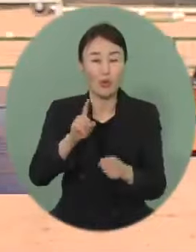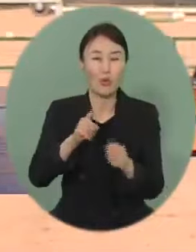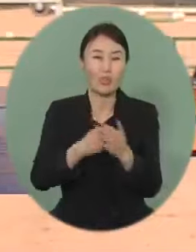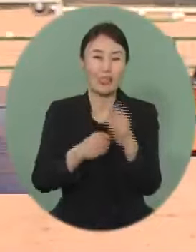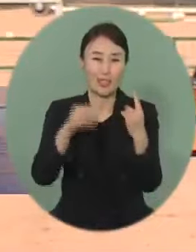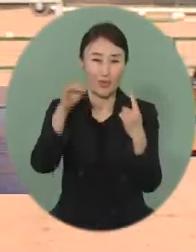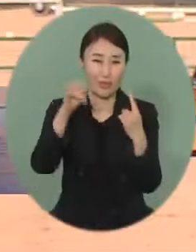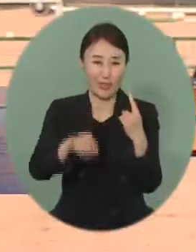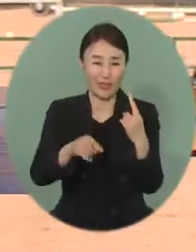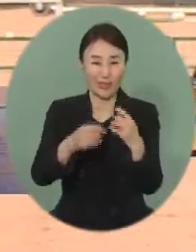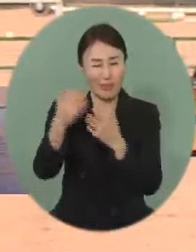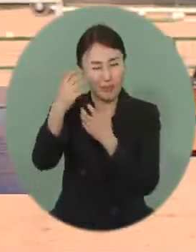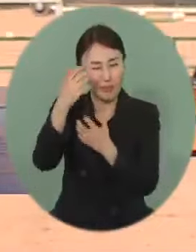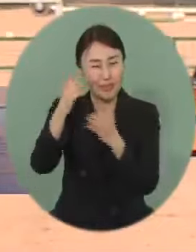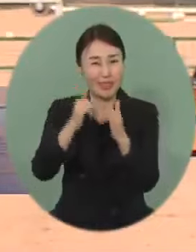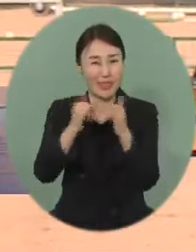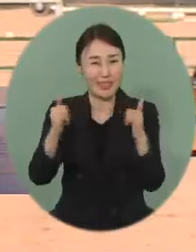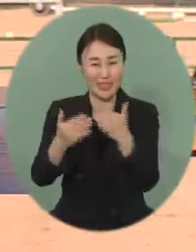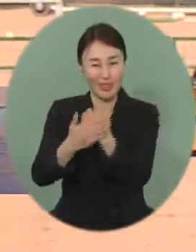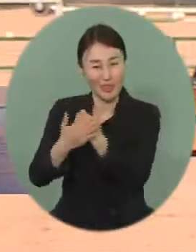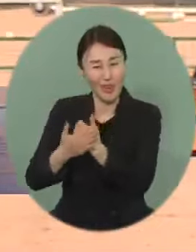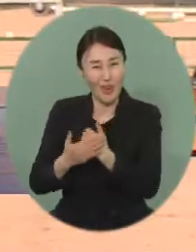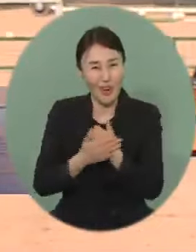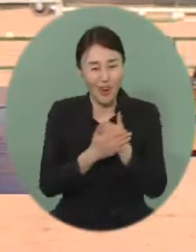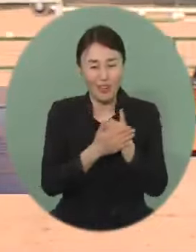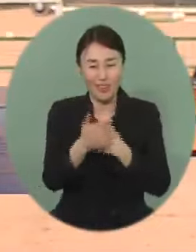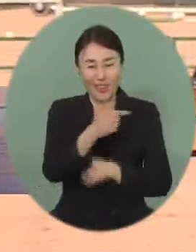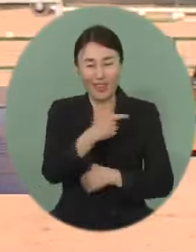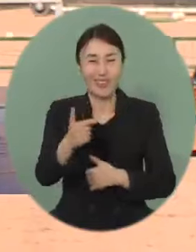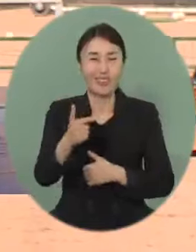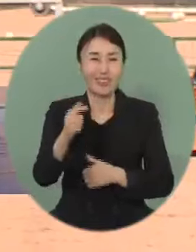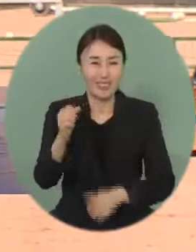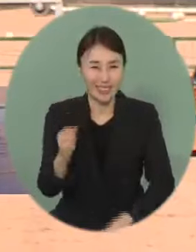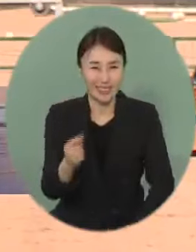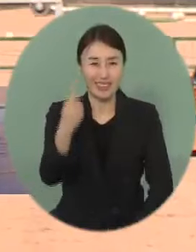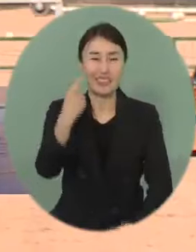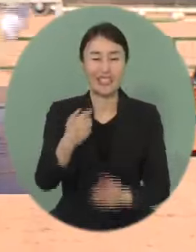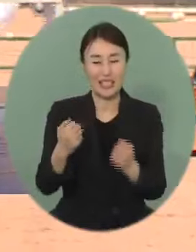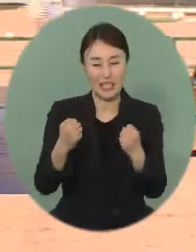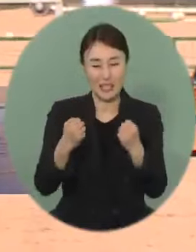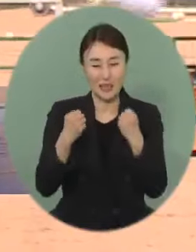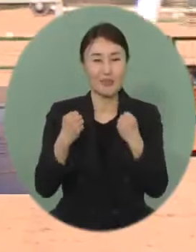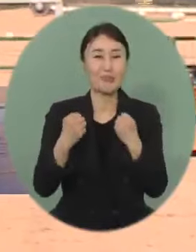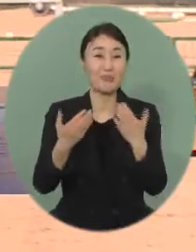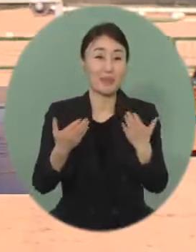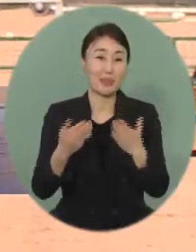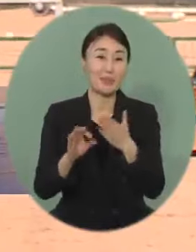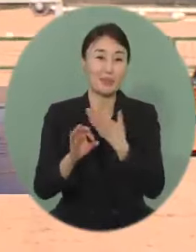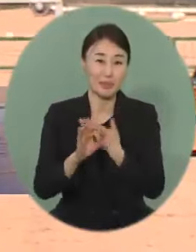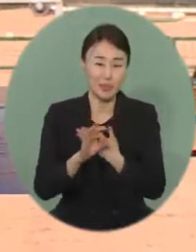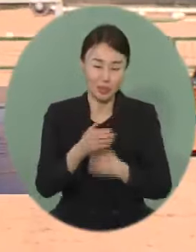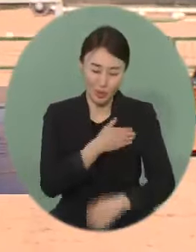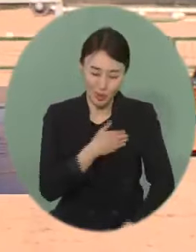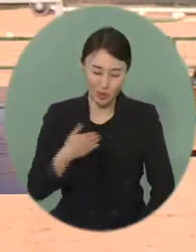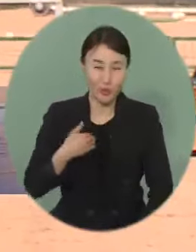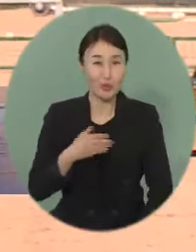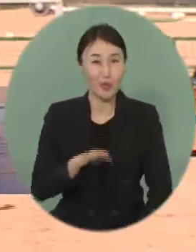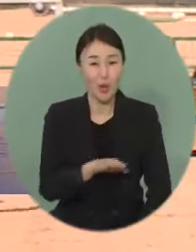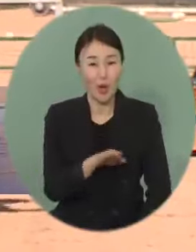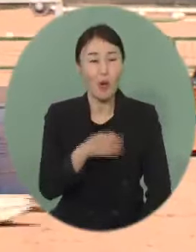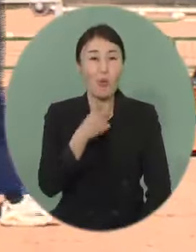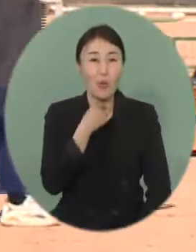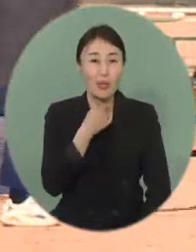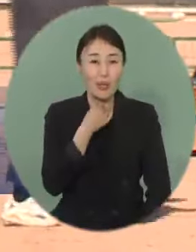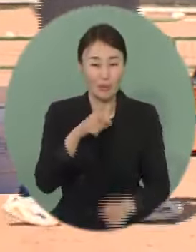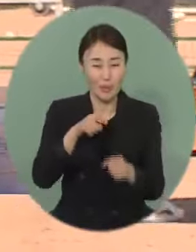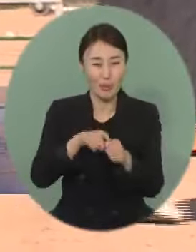워낙 팬분들께서 응원 지지가 너무 막강하기 때문에 그런 거에 힘을 더 받으면 충분히 저희가 원하는